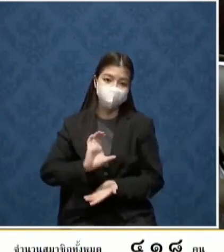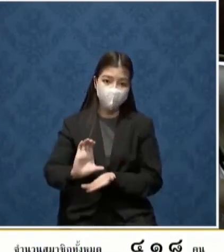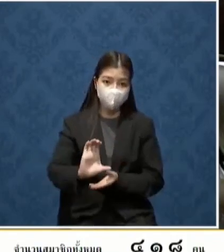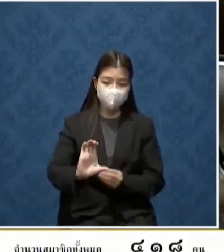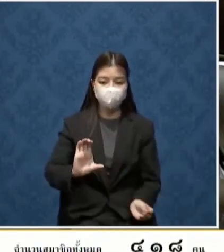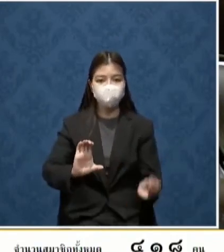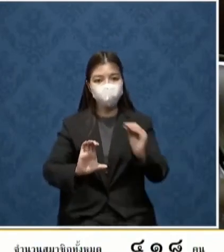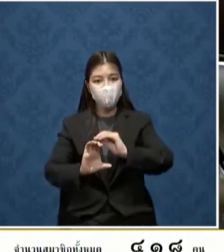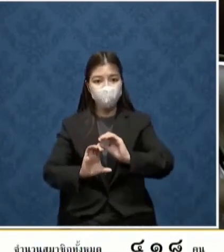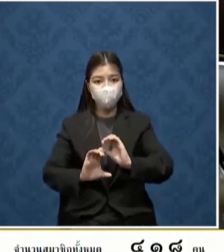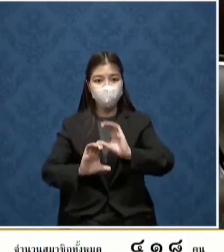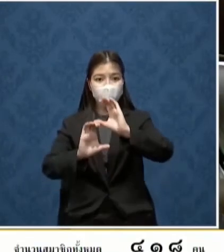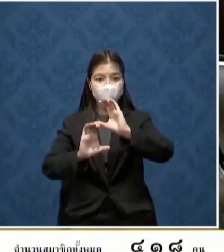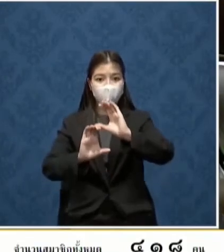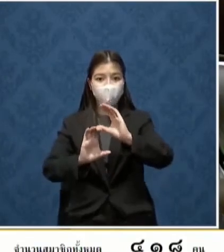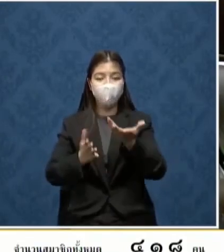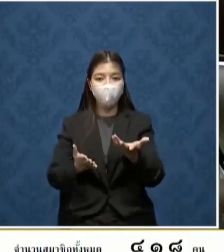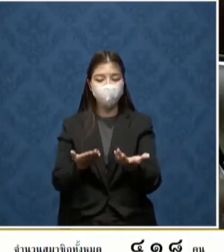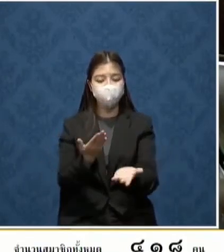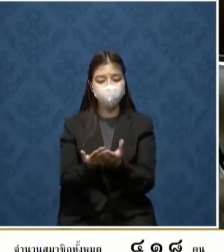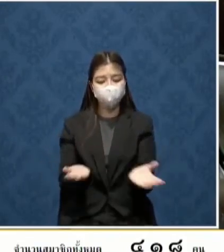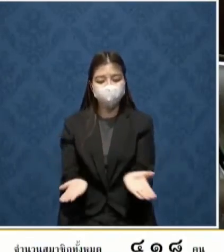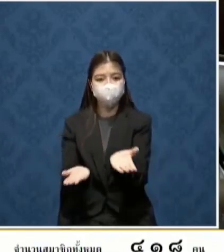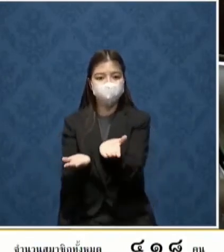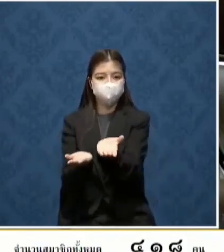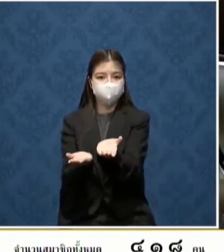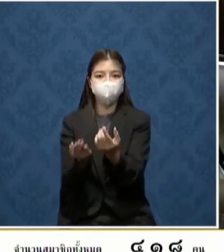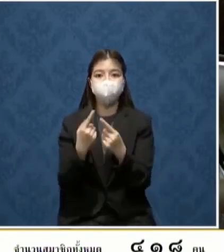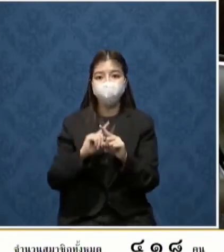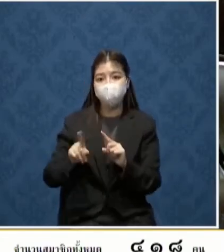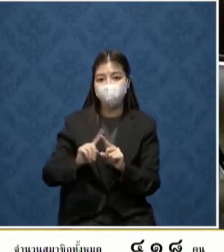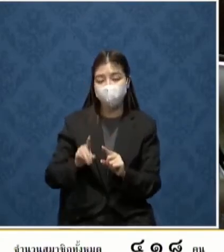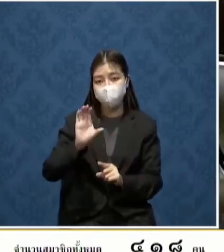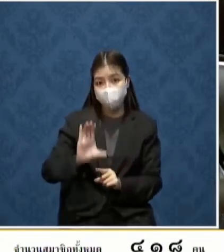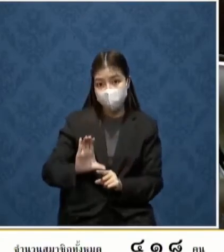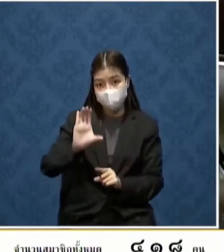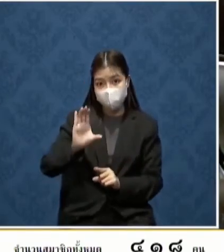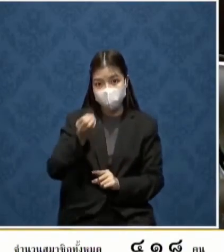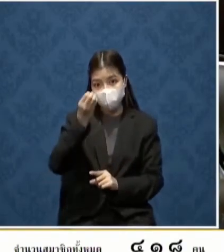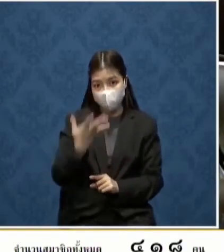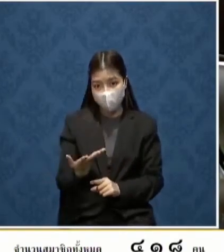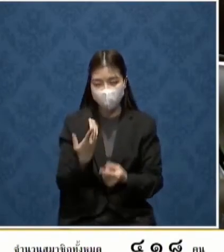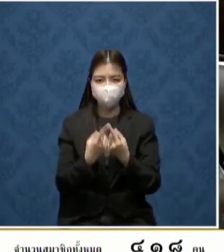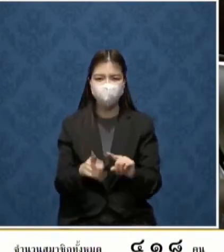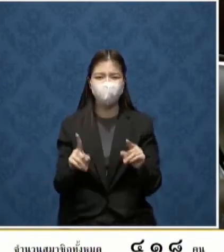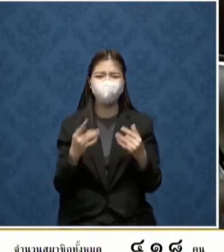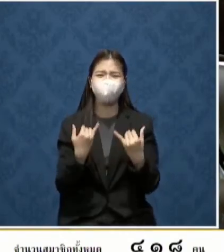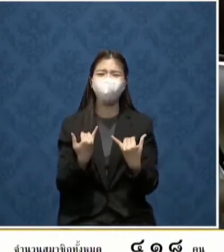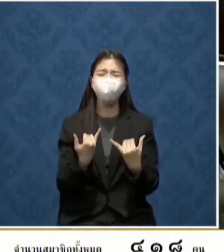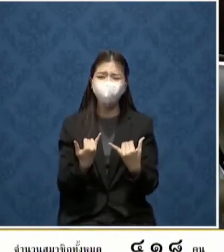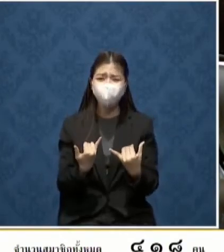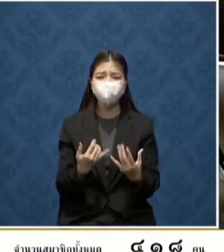ให้กับกระทวงกลาหมมากเทาใดก็ตามแต่ตราบใดที่เราอยางอยู่พายใต้รัฐบาลปราสิทธ